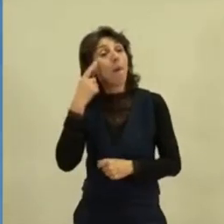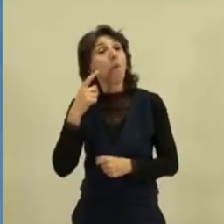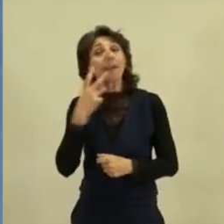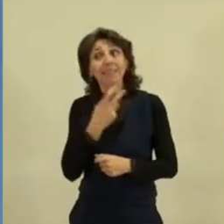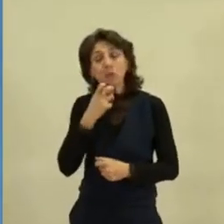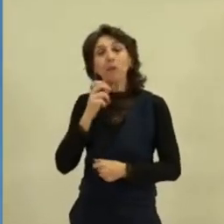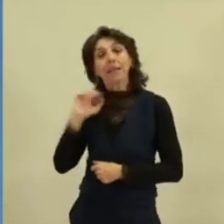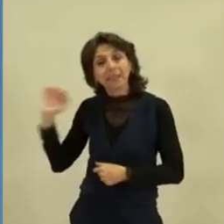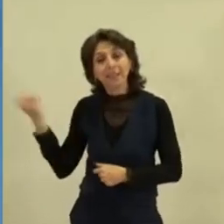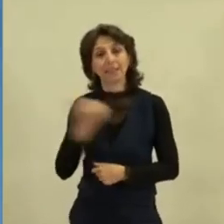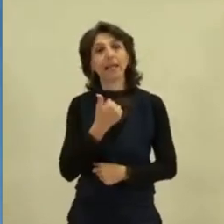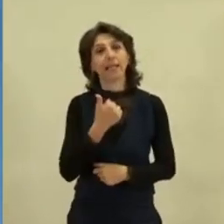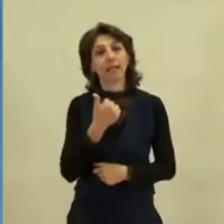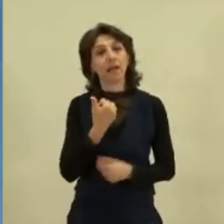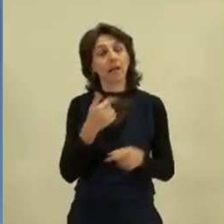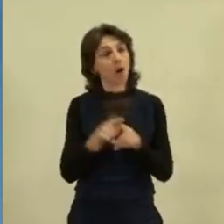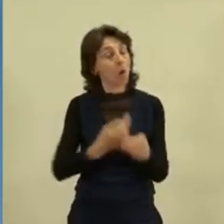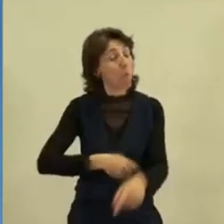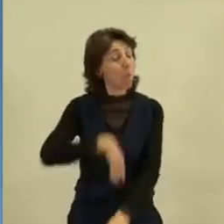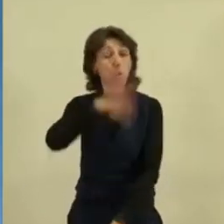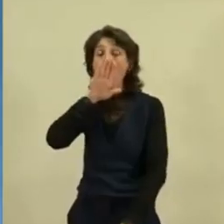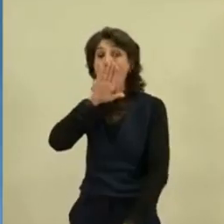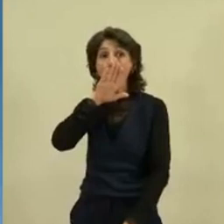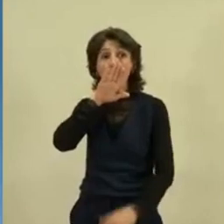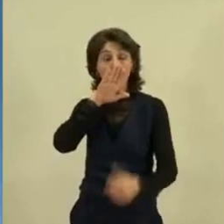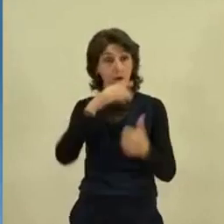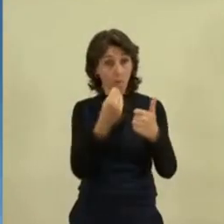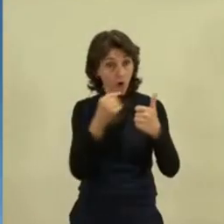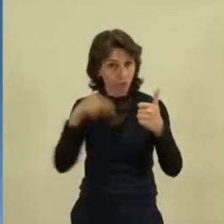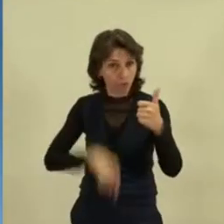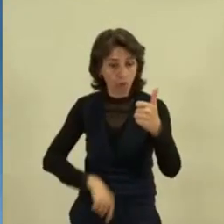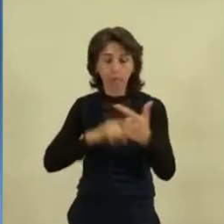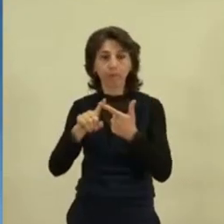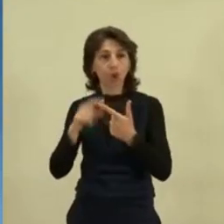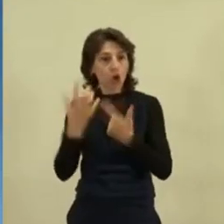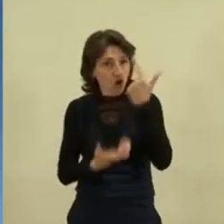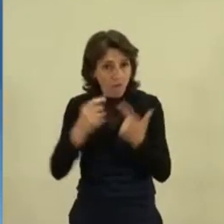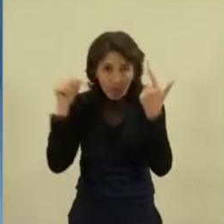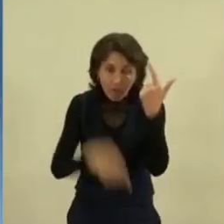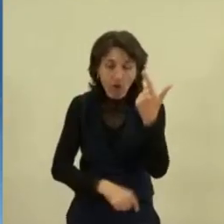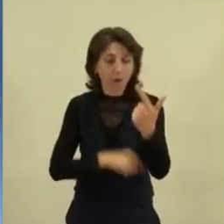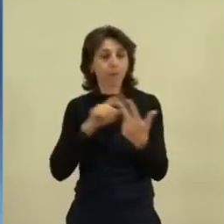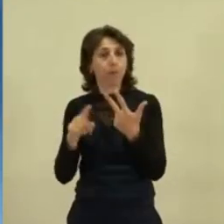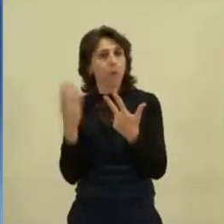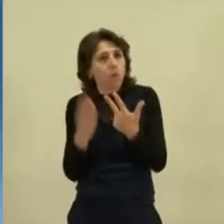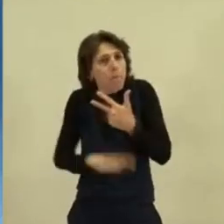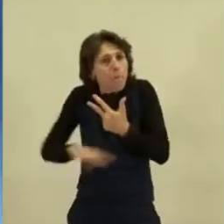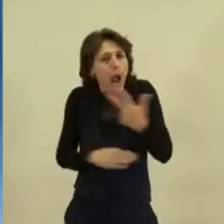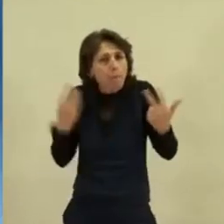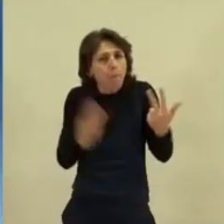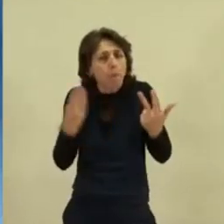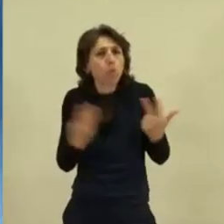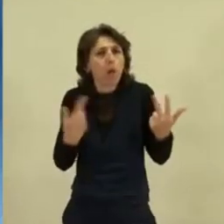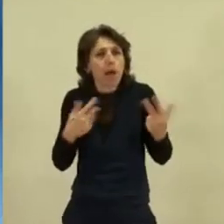tête l'inflation, à la fois pour manger, à la fois pour se chauffer, des besoins de base, à la fois pour